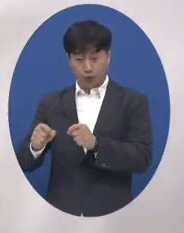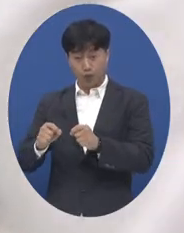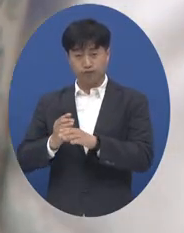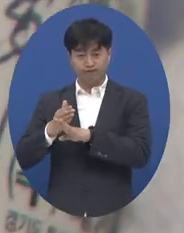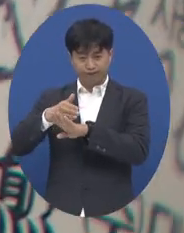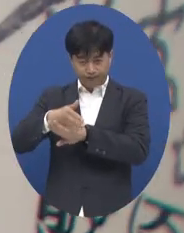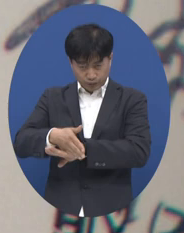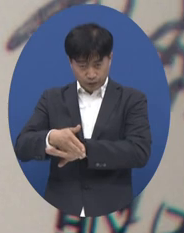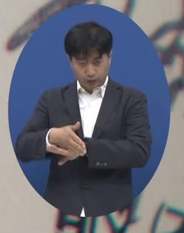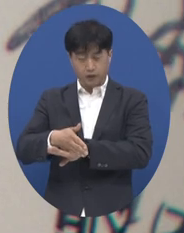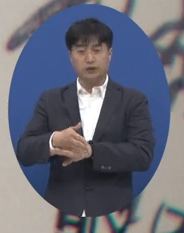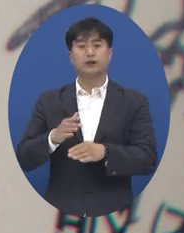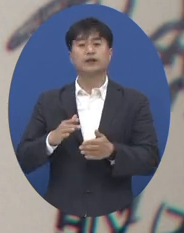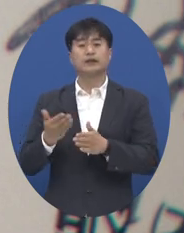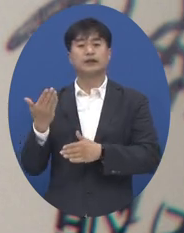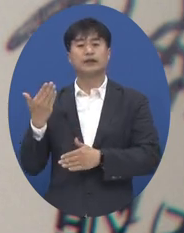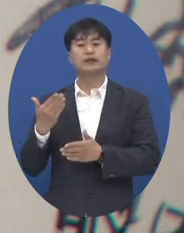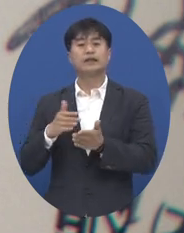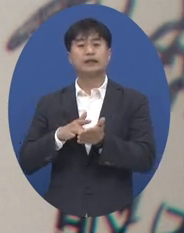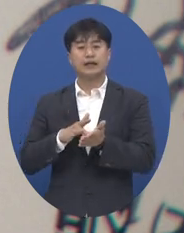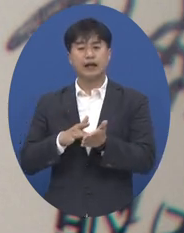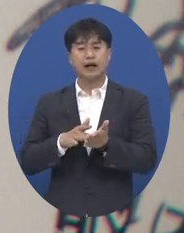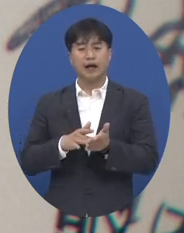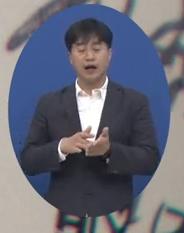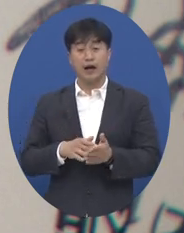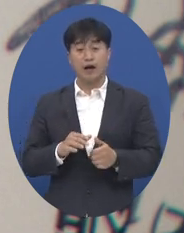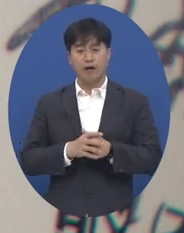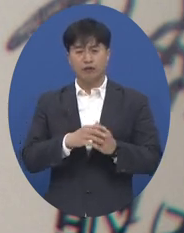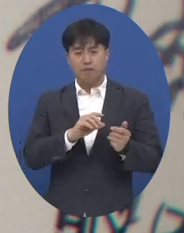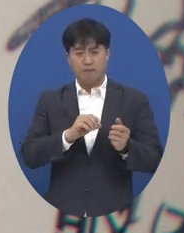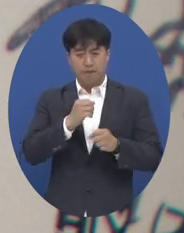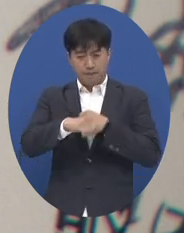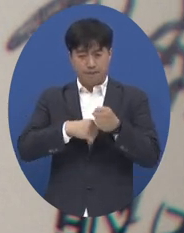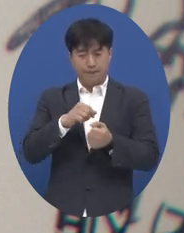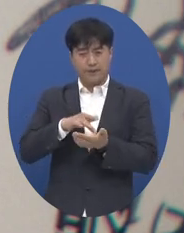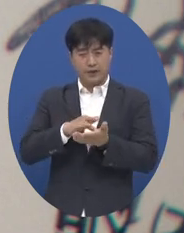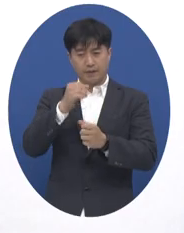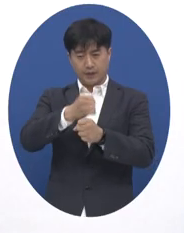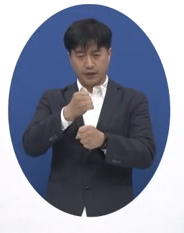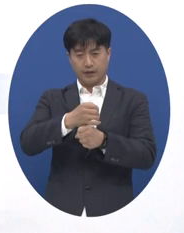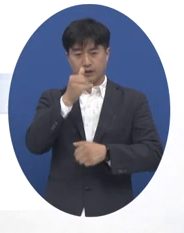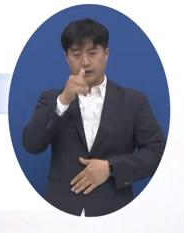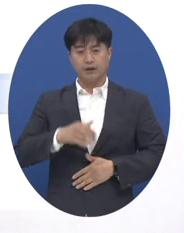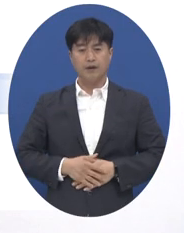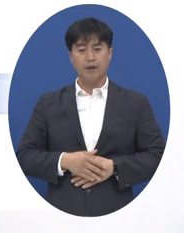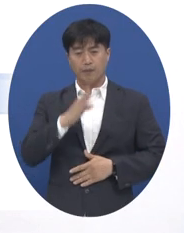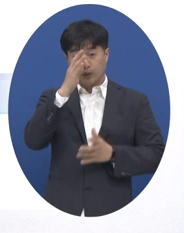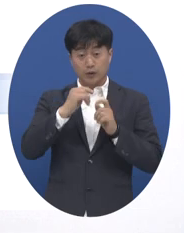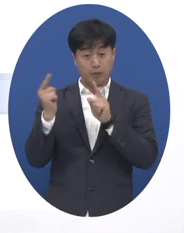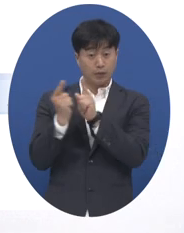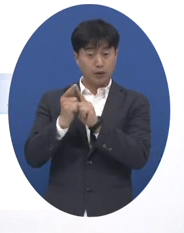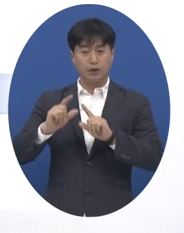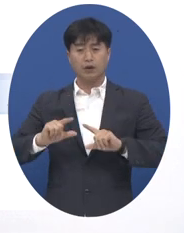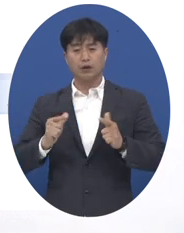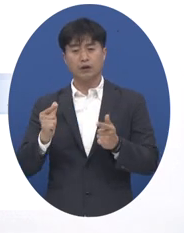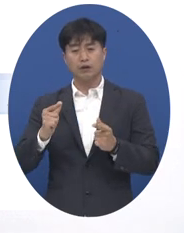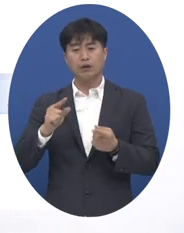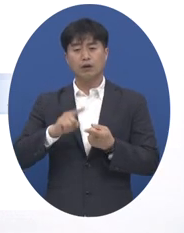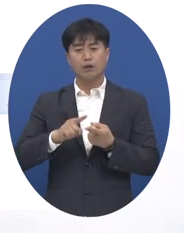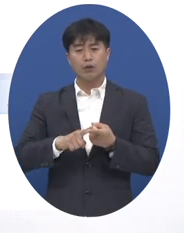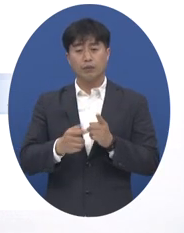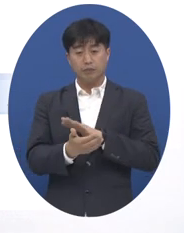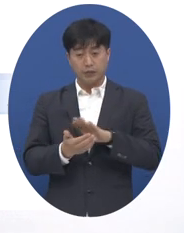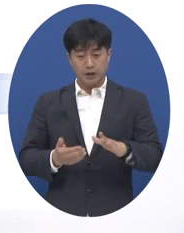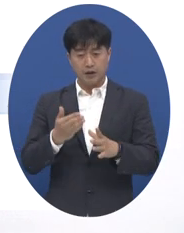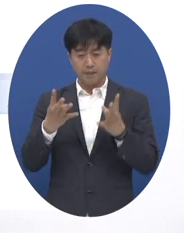유통기한이 지난 약, 부작용 우려가 큰 약물도 마구 처방했습니다. 환자 만나지 않은 상태에서 사전에